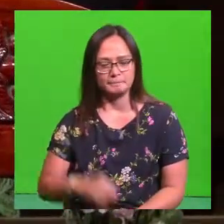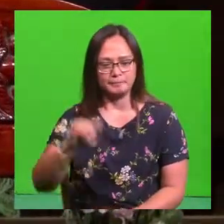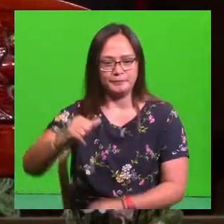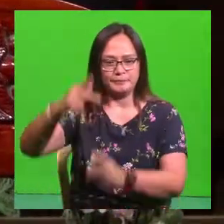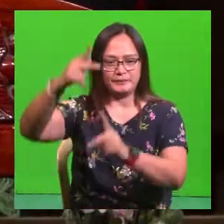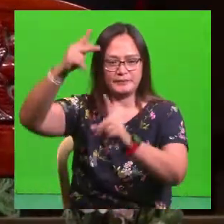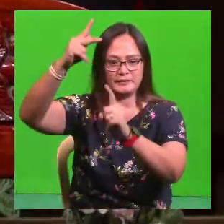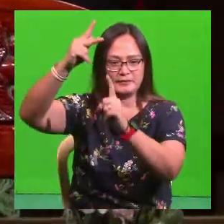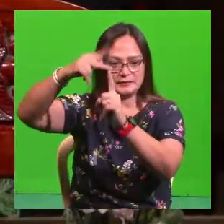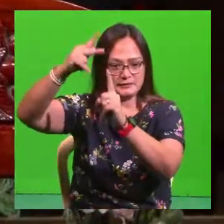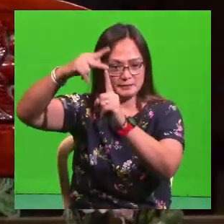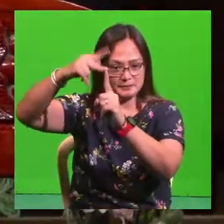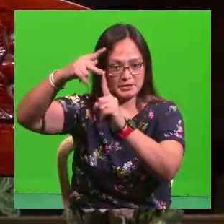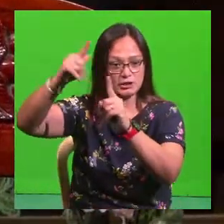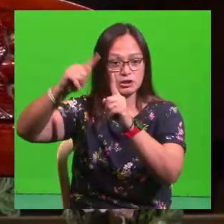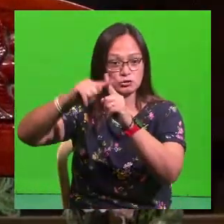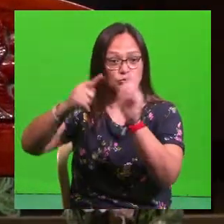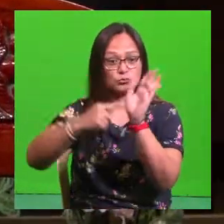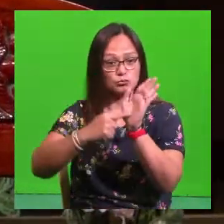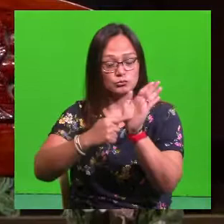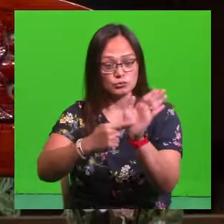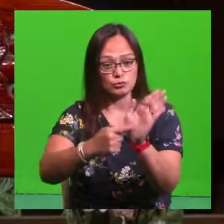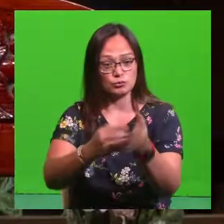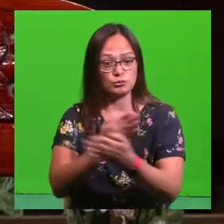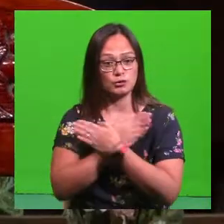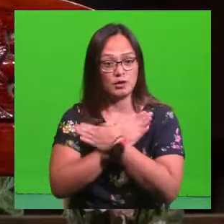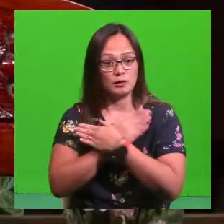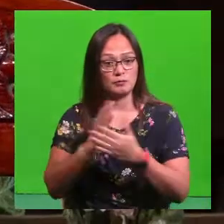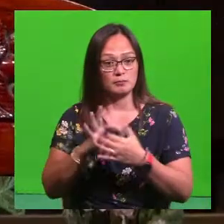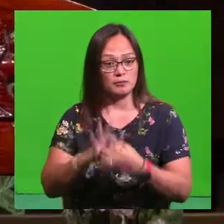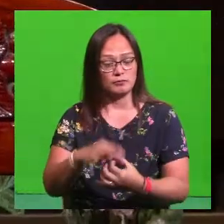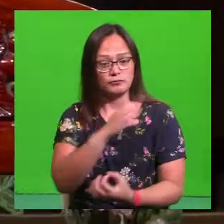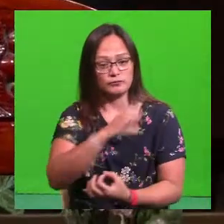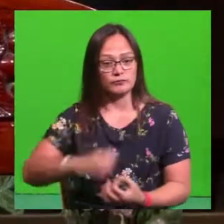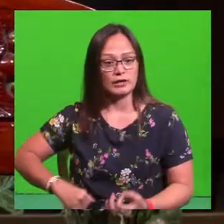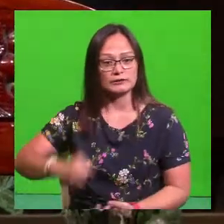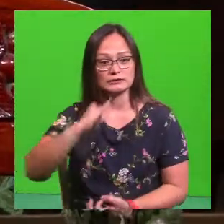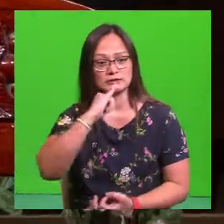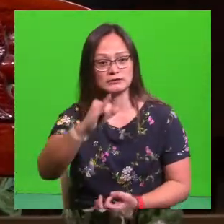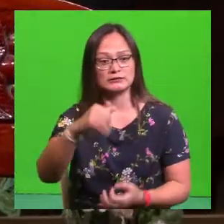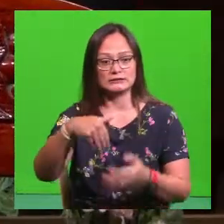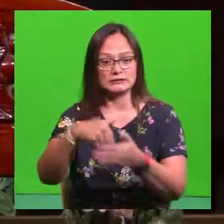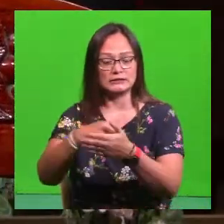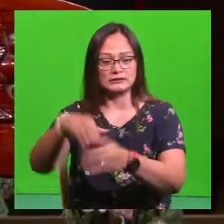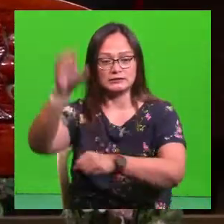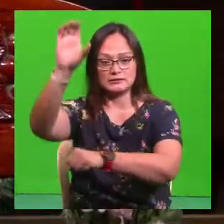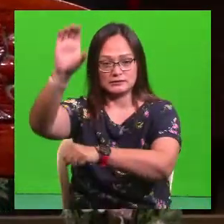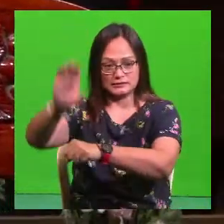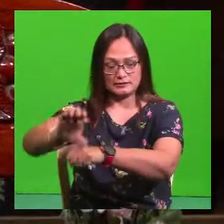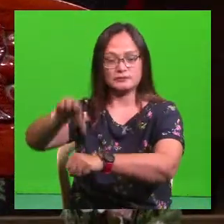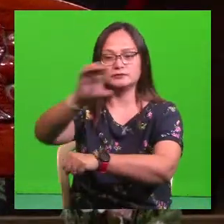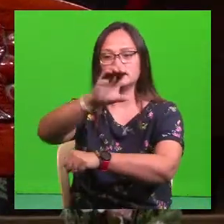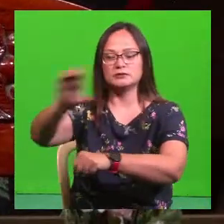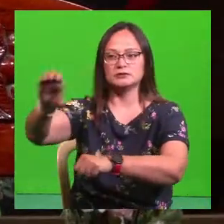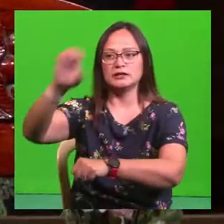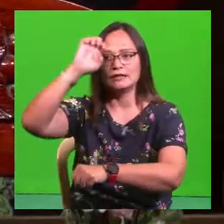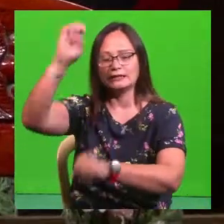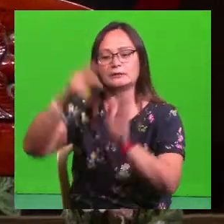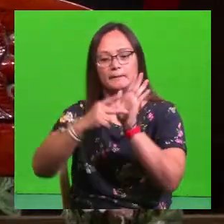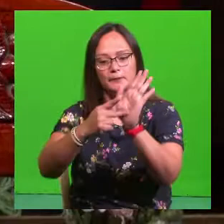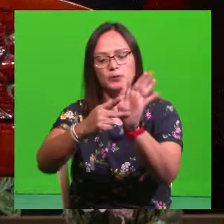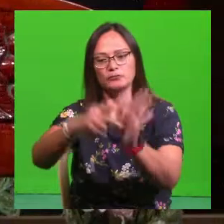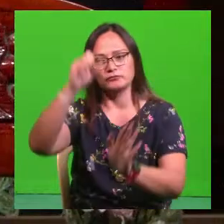ng pag-ibig ng Diyos ay naroon sa Kalbaryo. He proved His love on Calvary. Amen? And He gave to